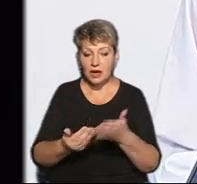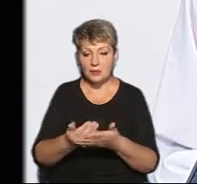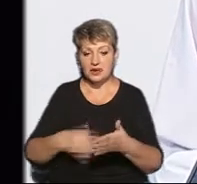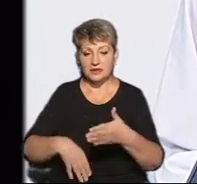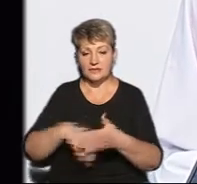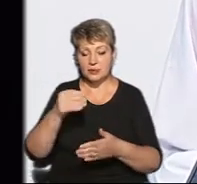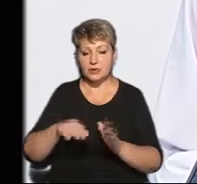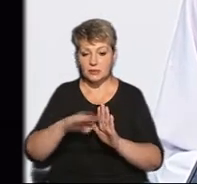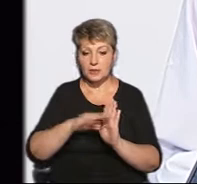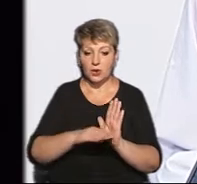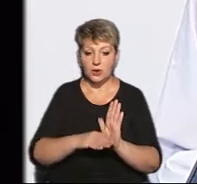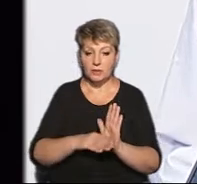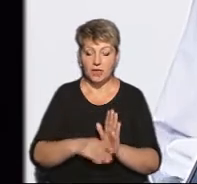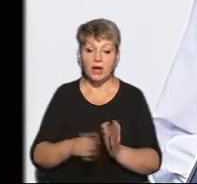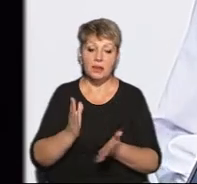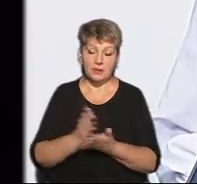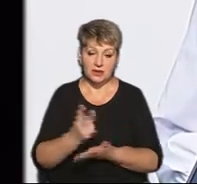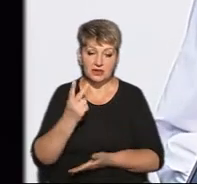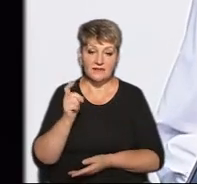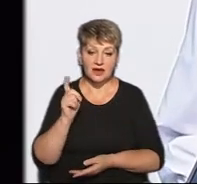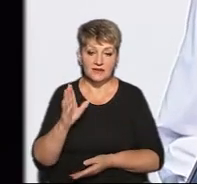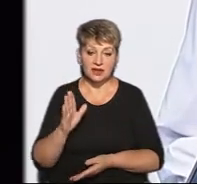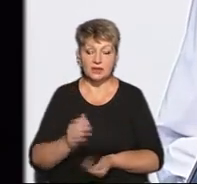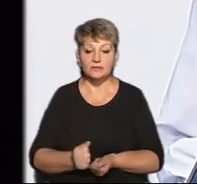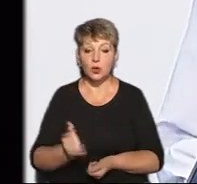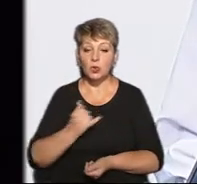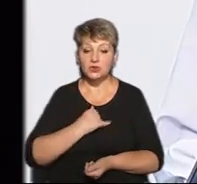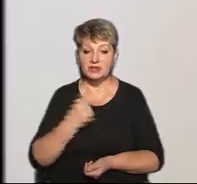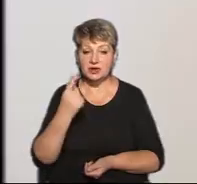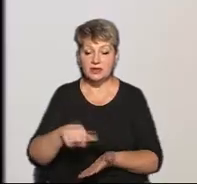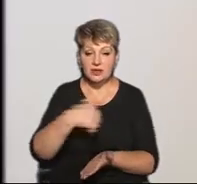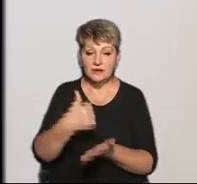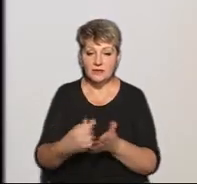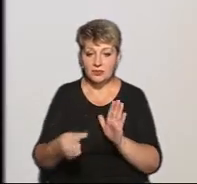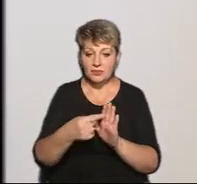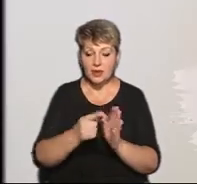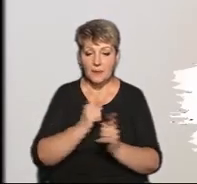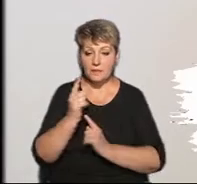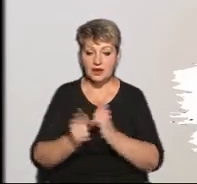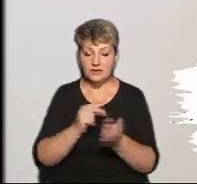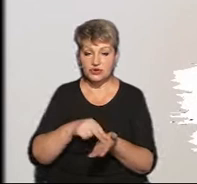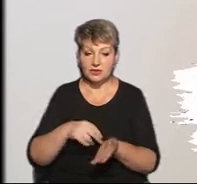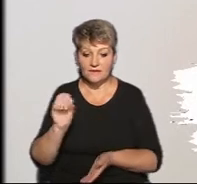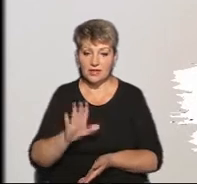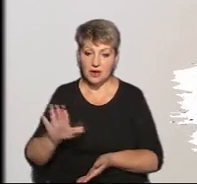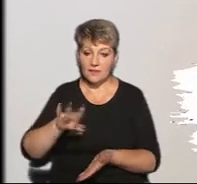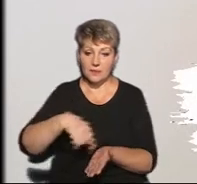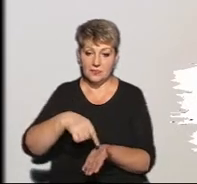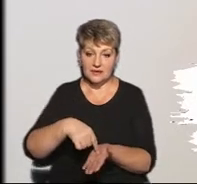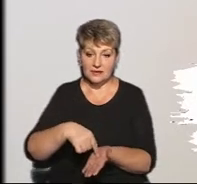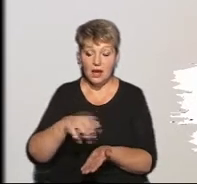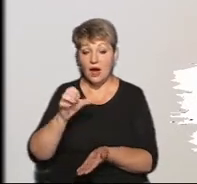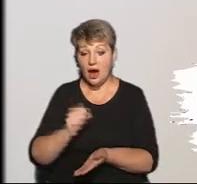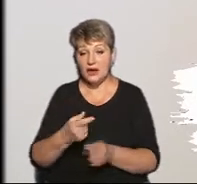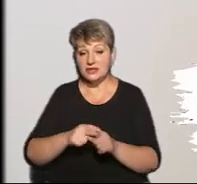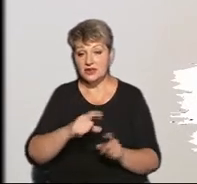політичної партії «Європейська солідарність». Також маєте 2 хвилини. У нас один головний пункт – це перетворити Черкаси в європейське місто. А вже ця